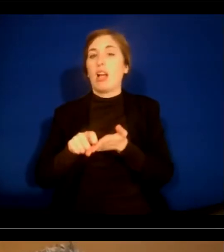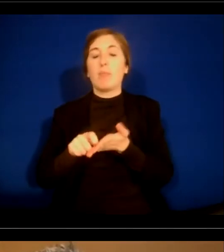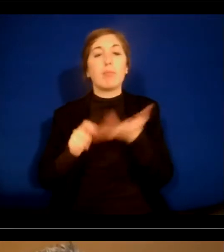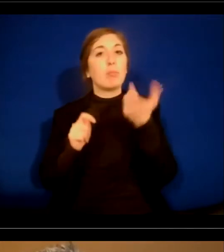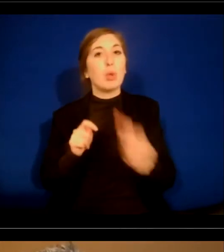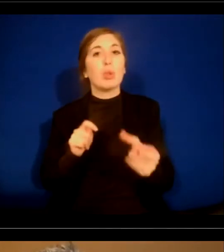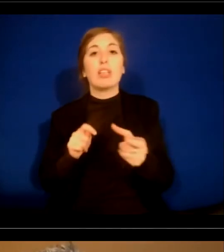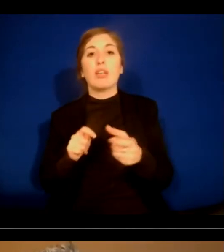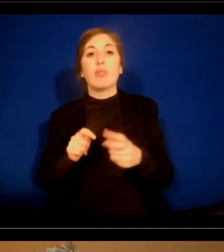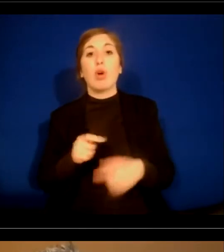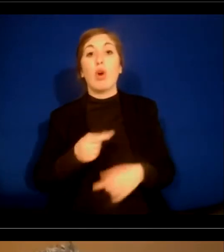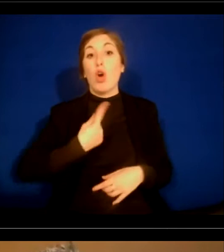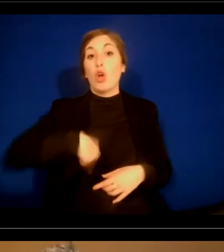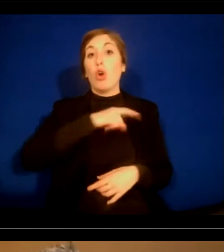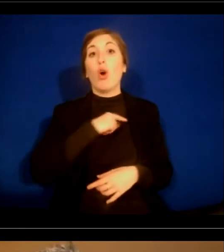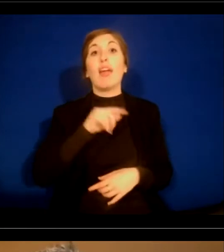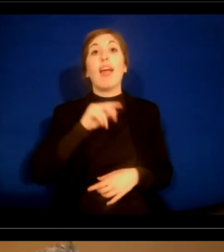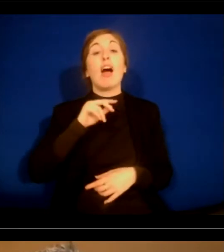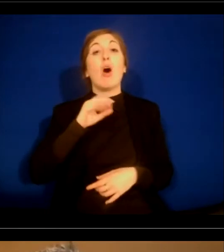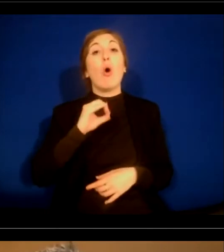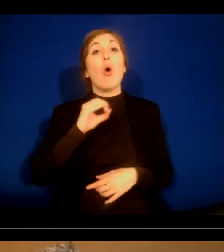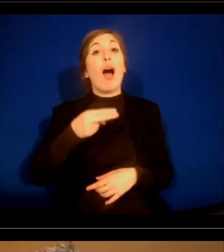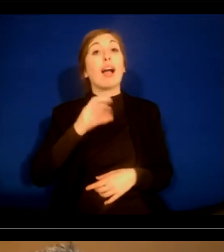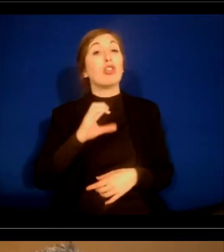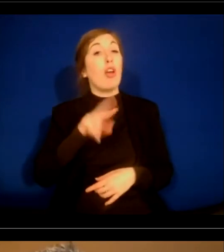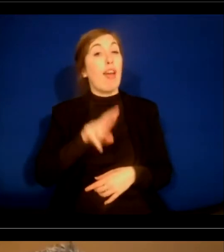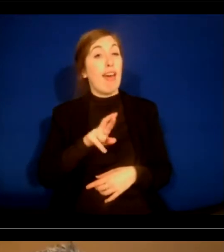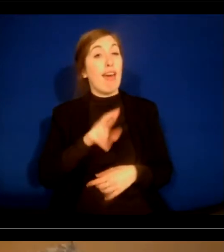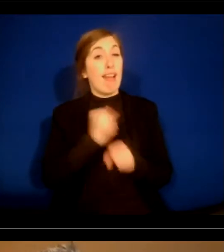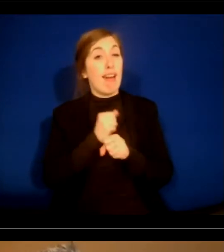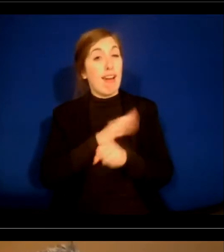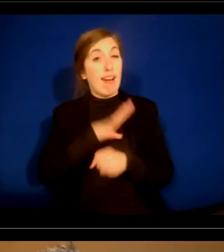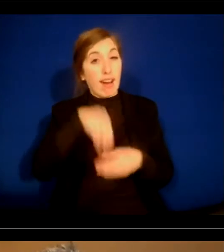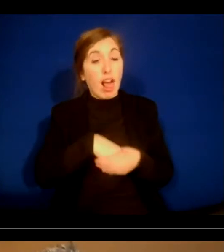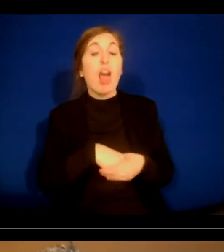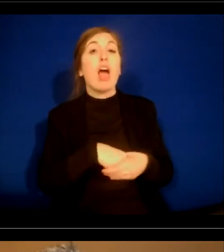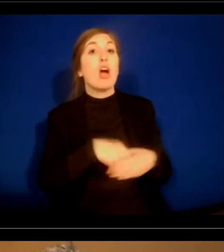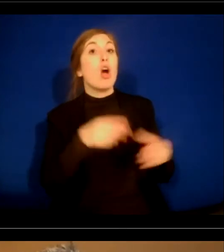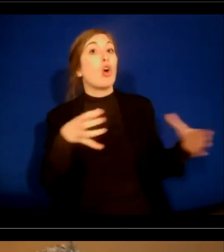con UNHCR, con il Commissariato per i Rifugiati delle Nazioni Unite,